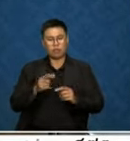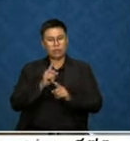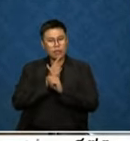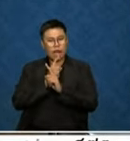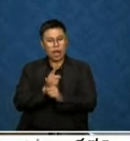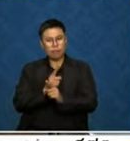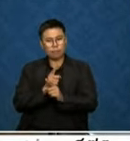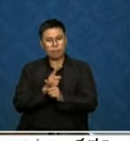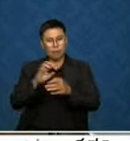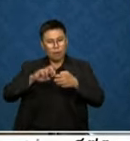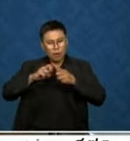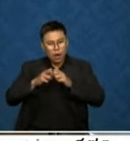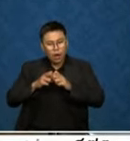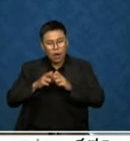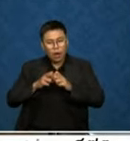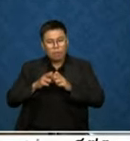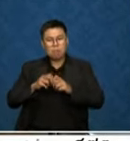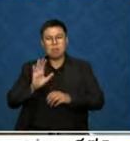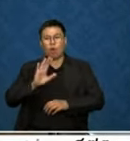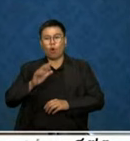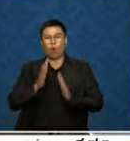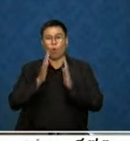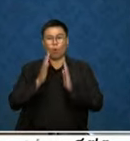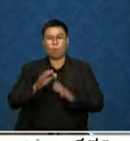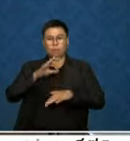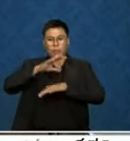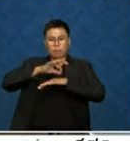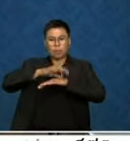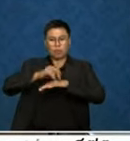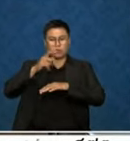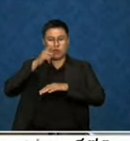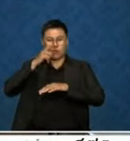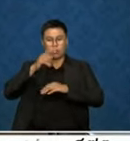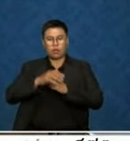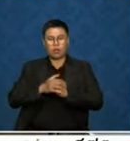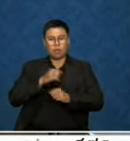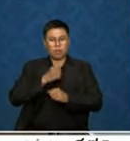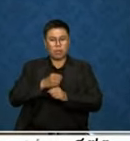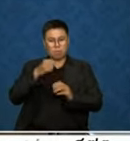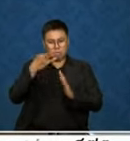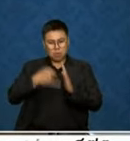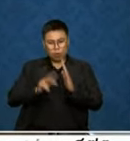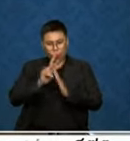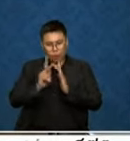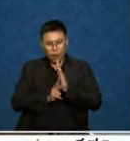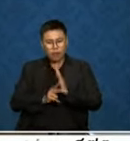เพื่อไม่ให้เป็นเยี่ยงอย่างไม่ให้คนมีตำแหน่งในสภาแห่งนี้ไปดำเนินการที่ผิดกฎหมาย